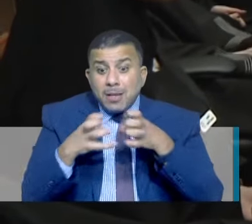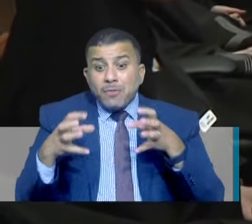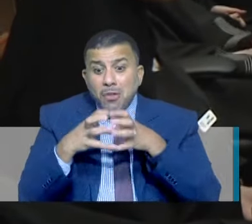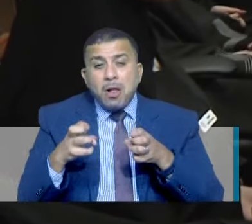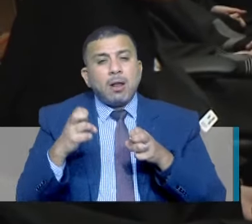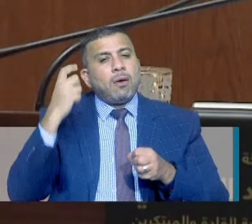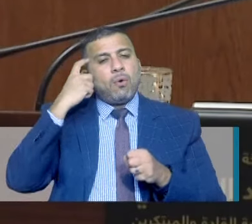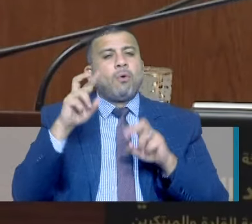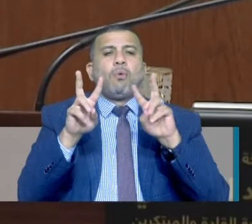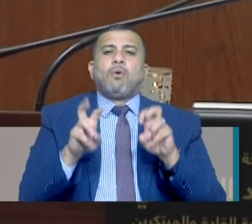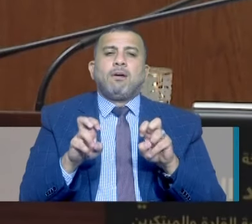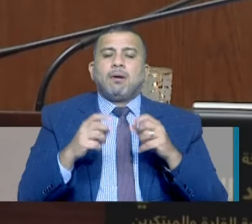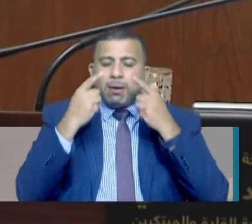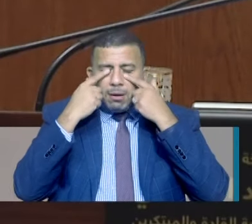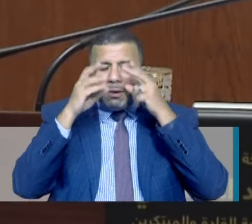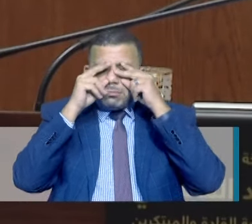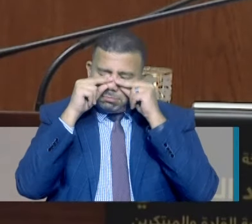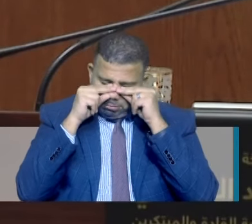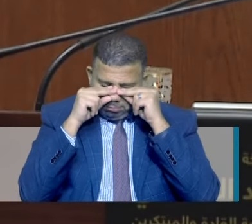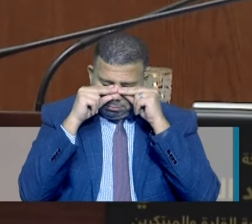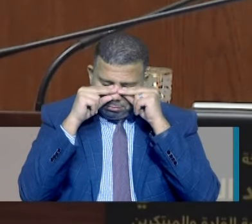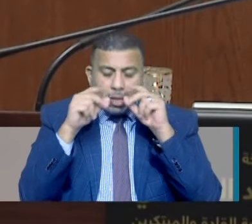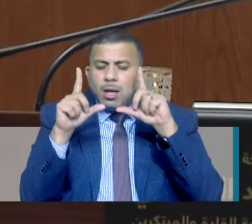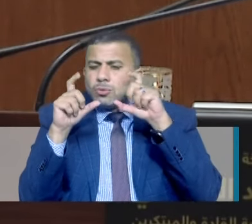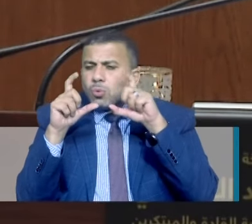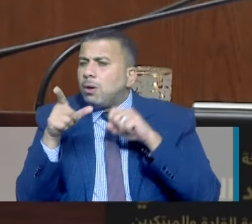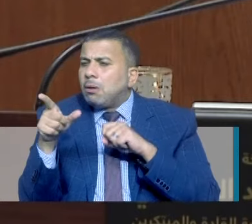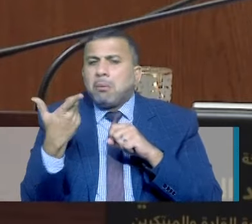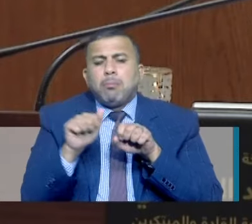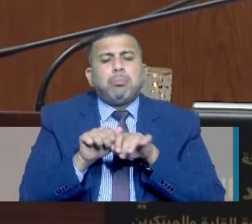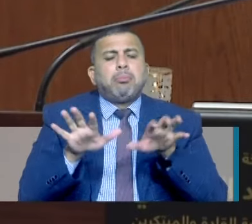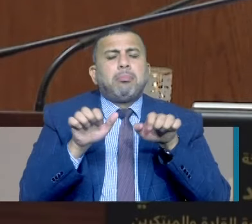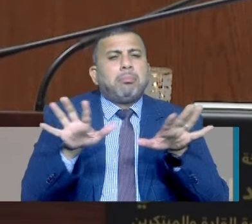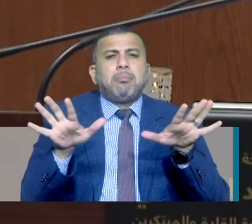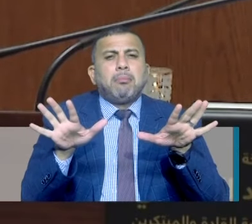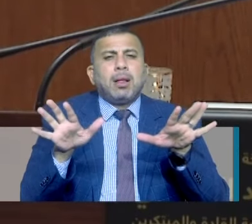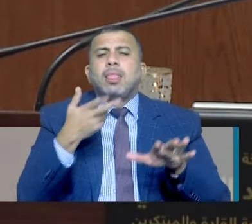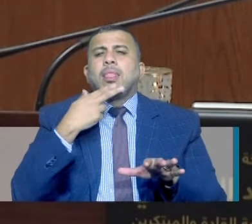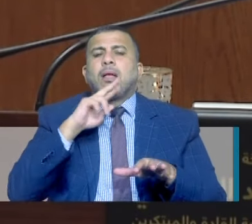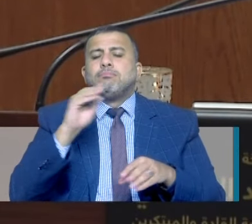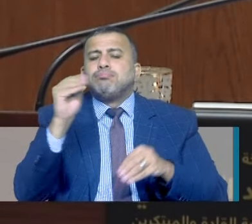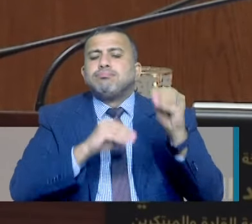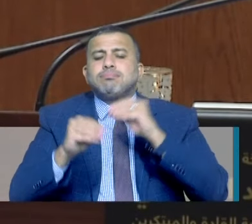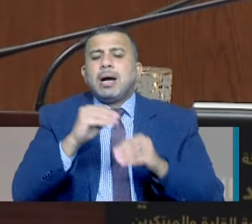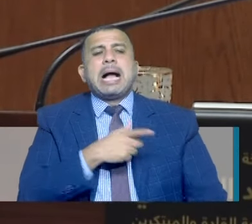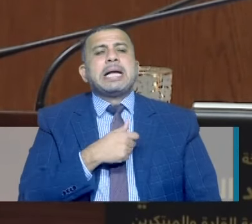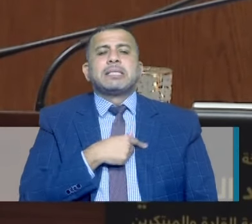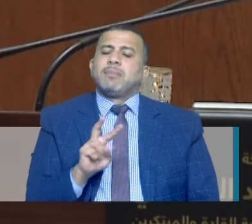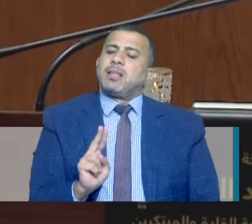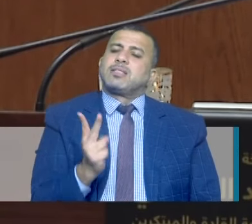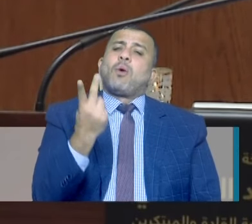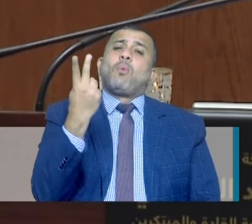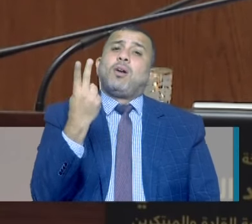الحقيقة، وغفلت العيون عن حقيقة الصور التي تنشر، فشاع التلفيق باسم التطور